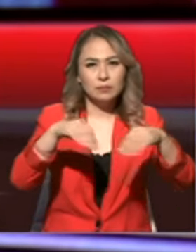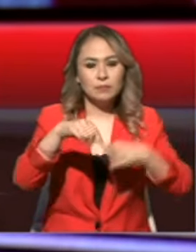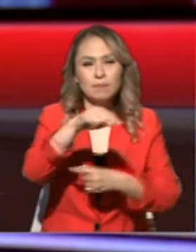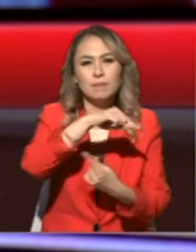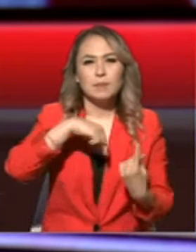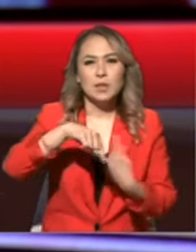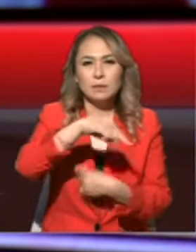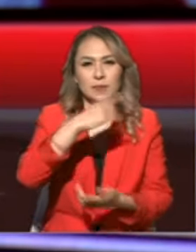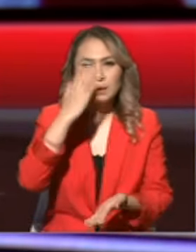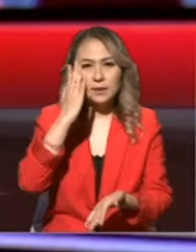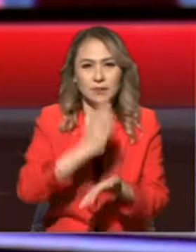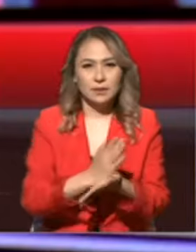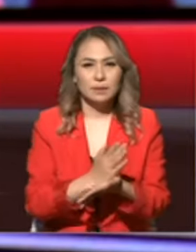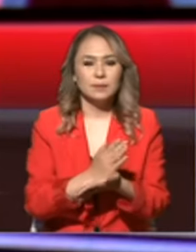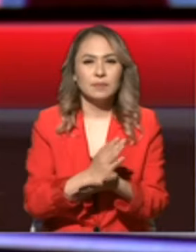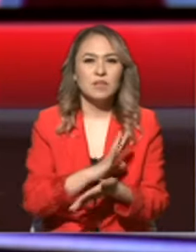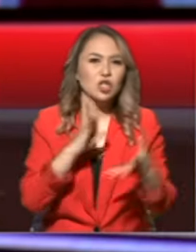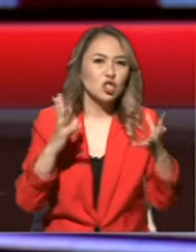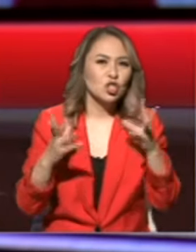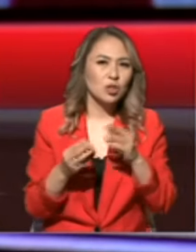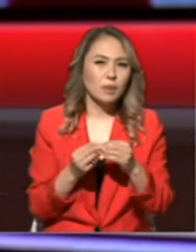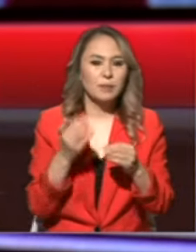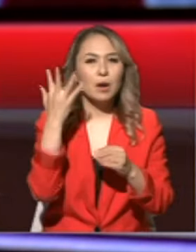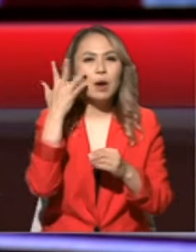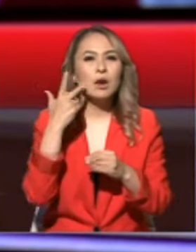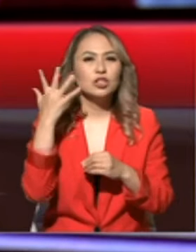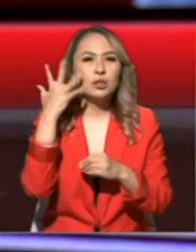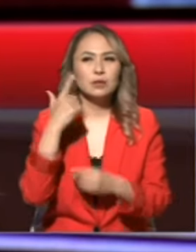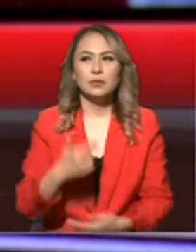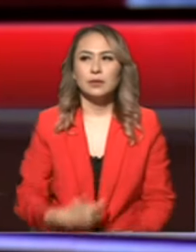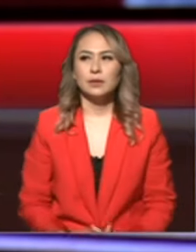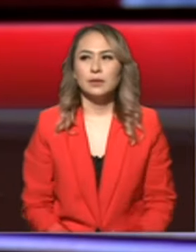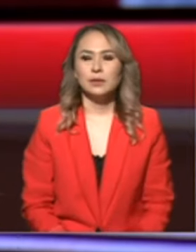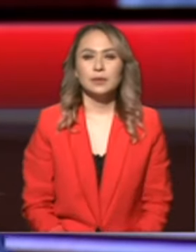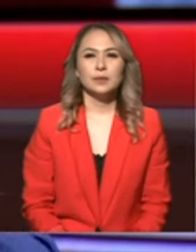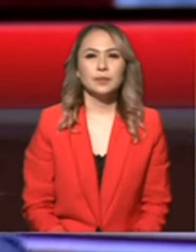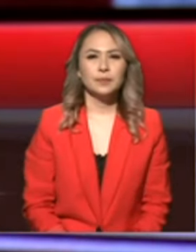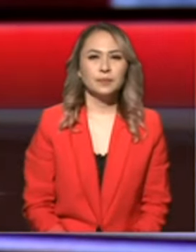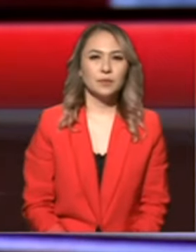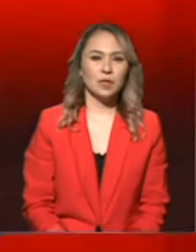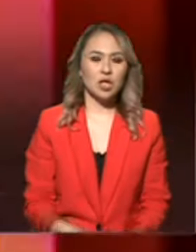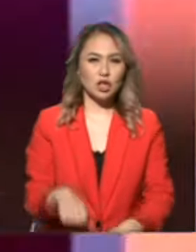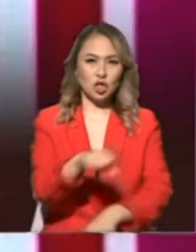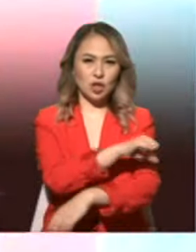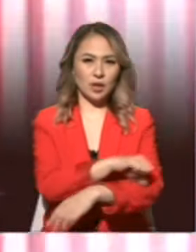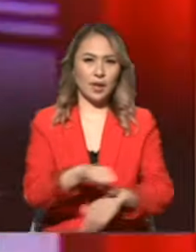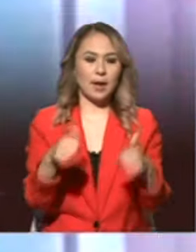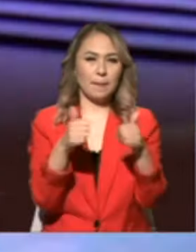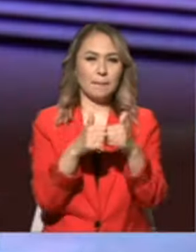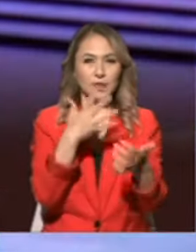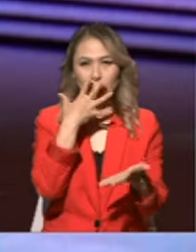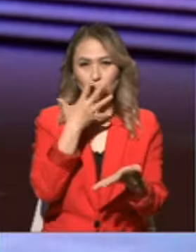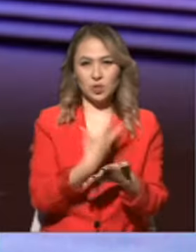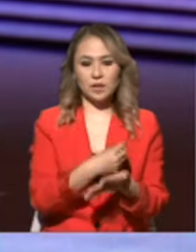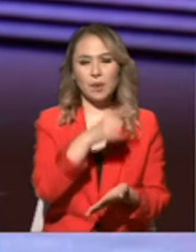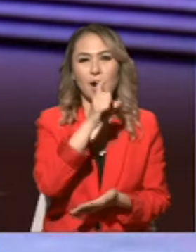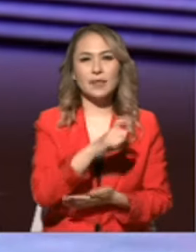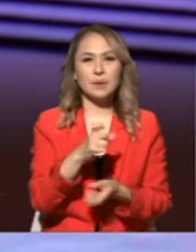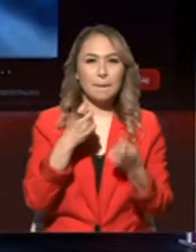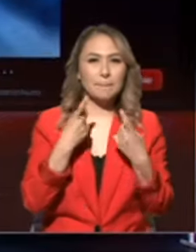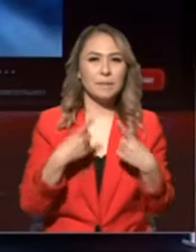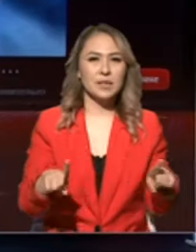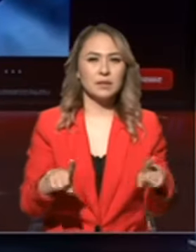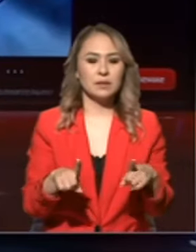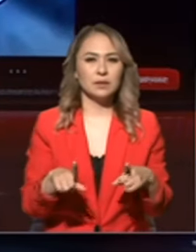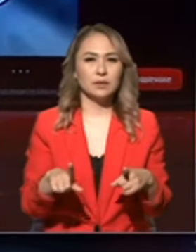меңгерген кісілер. Бұл жерде біз жалпы қасаң неден аңғы керекті шекара бойындағы өз еліміздің азаматтарын басқа шекара